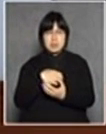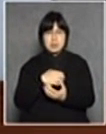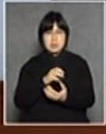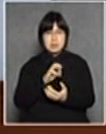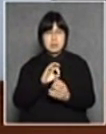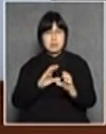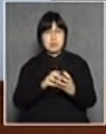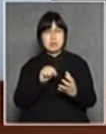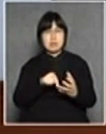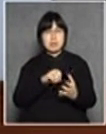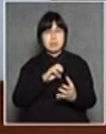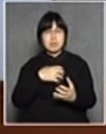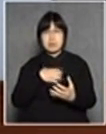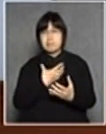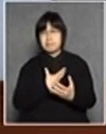悲哀